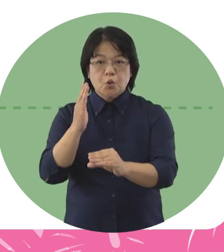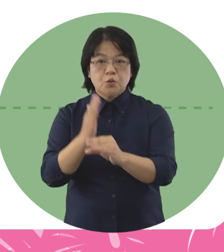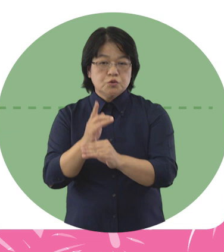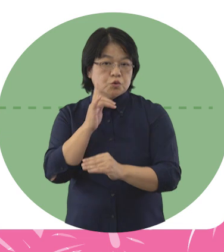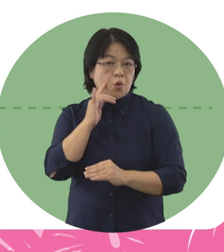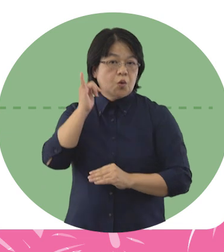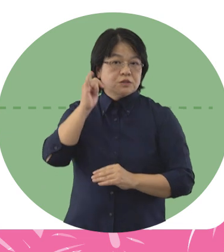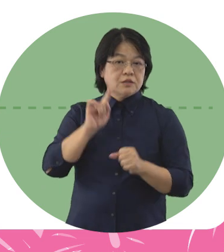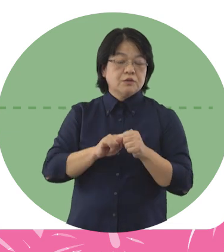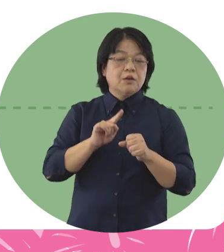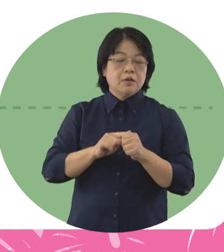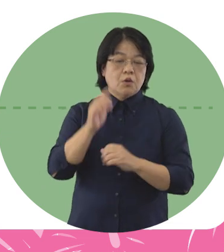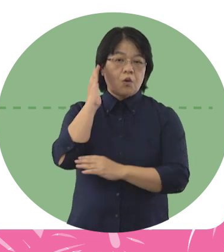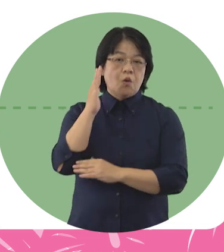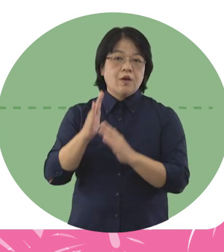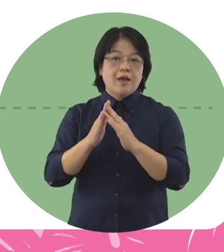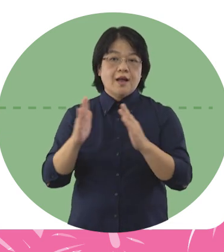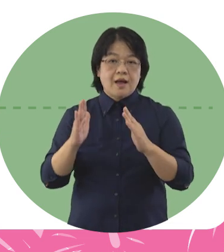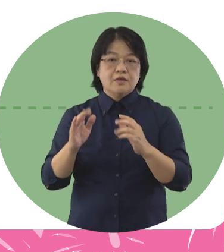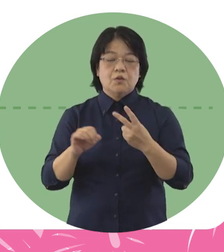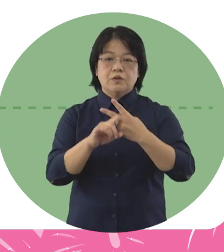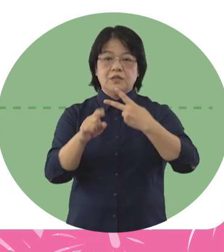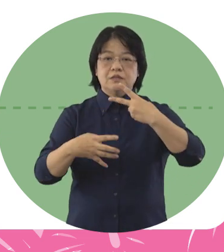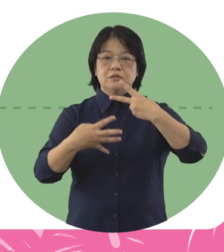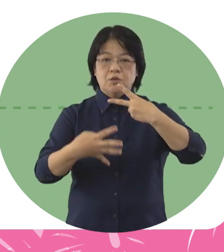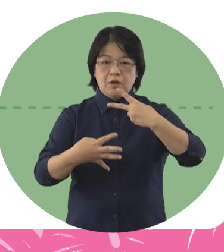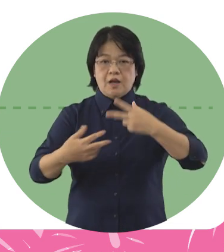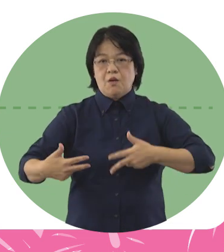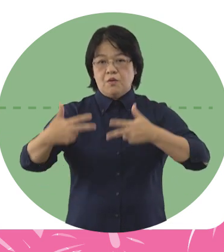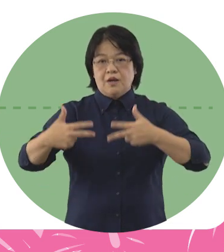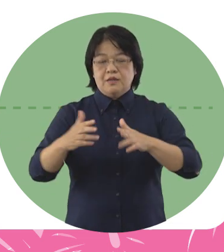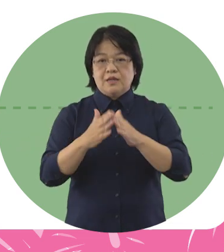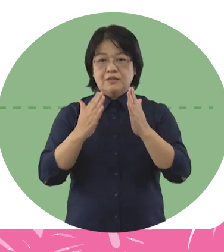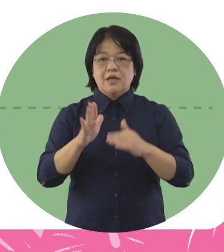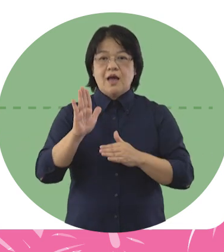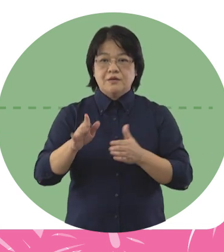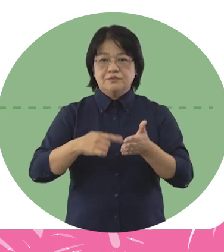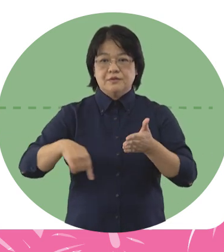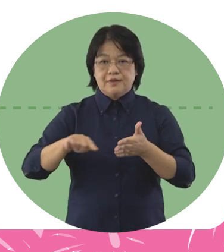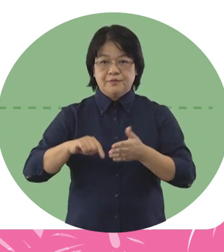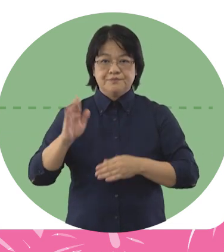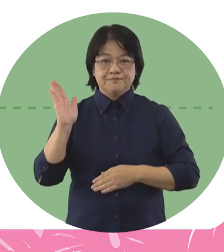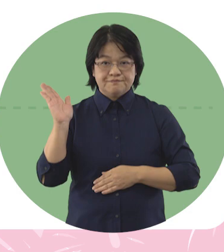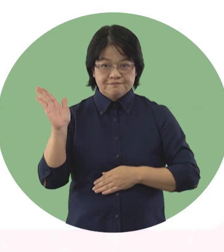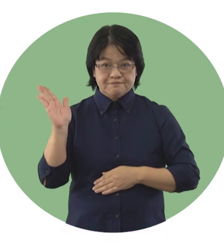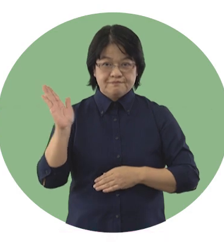会を2月4日にオンライン開催します。詳しくはご覧のところまで。